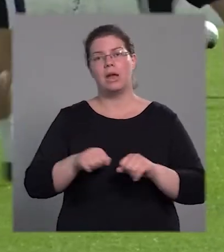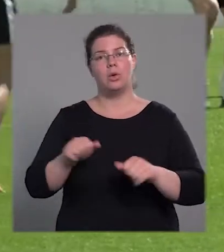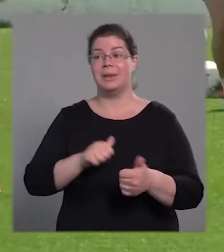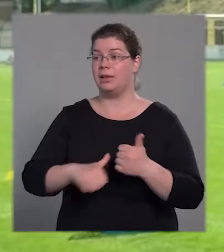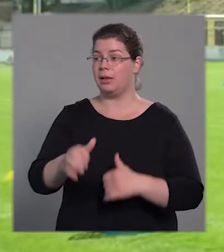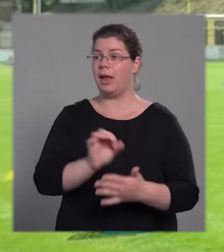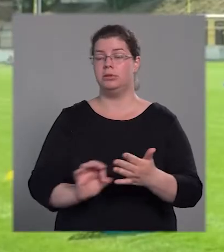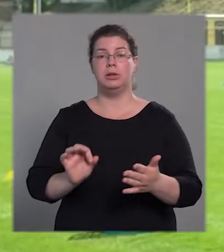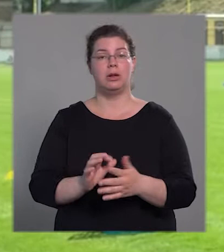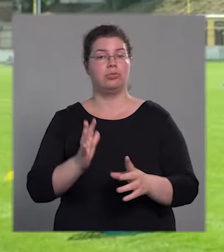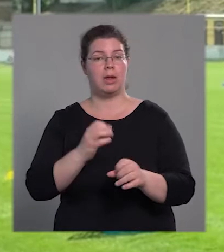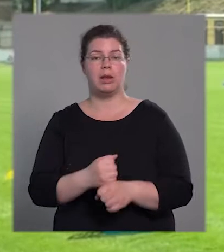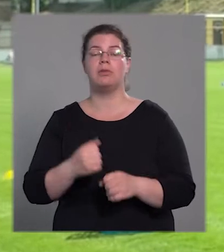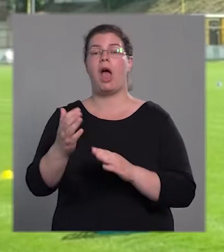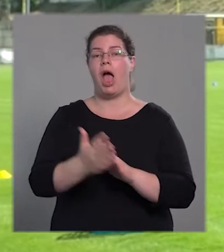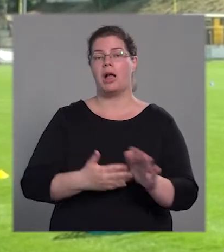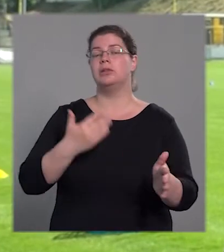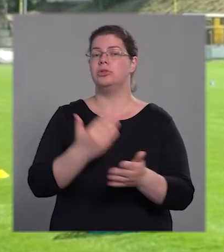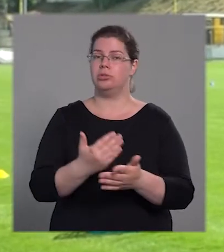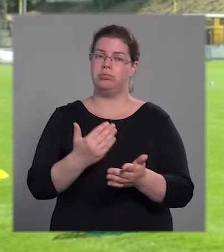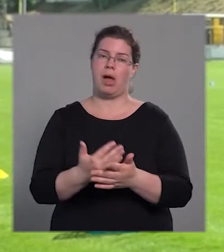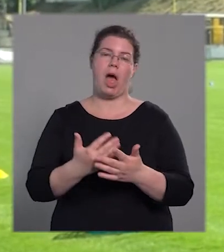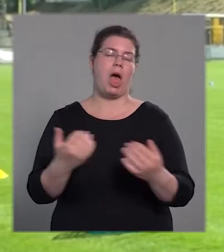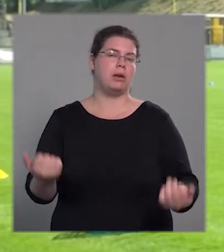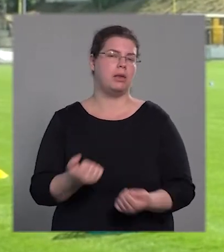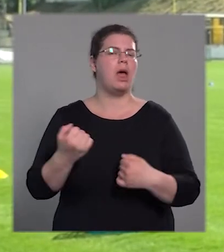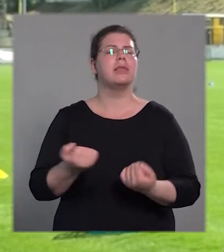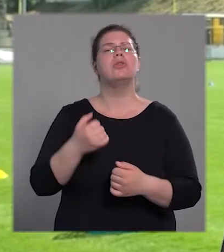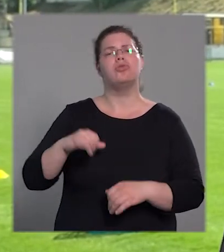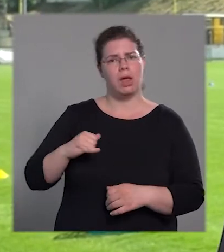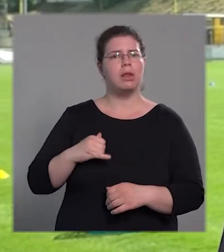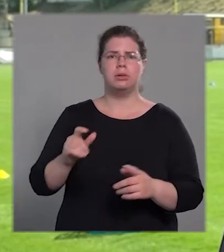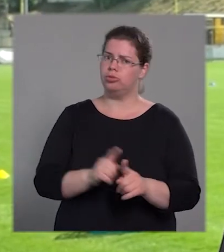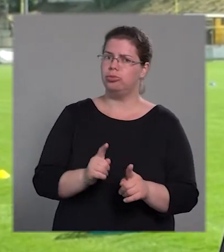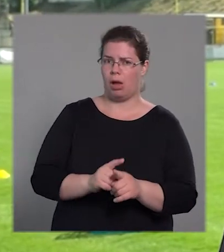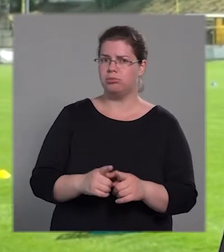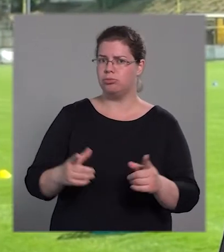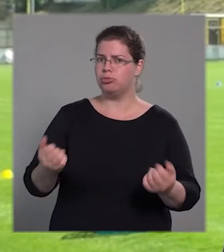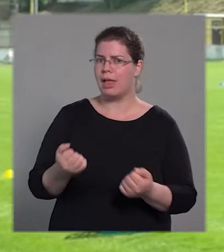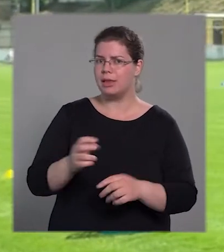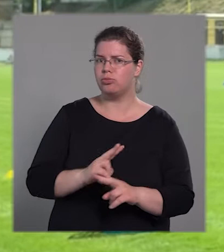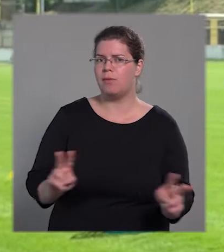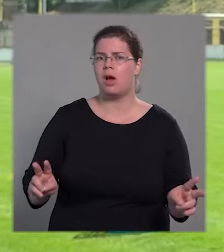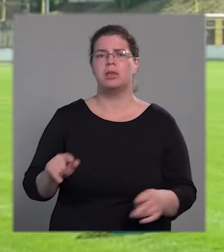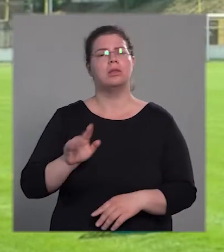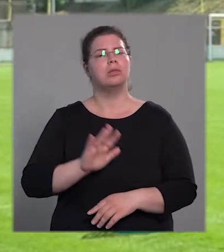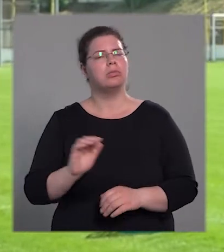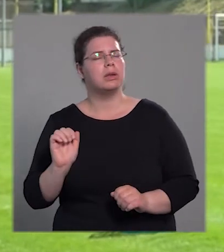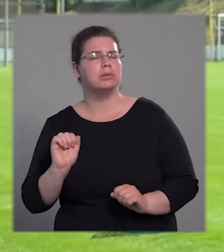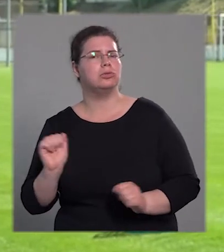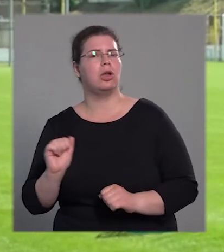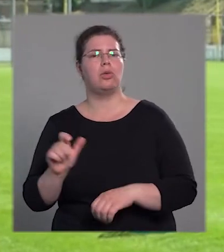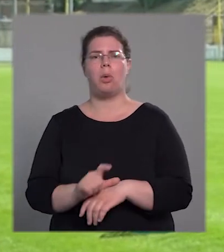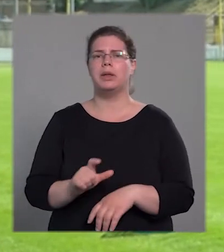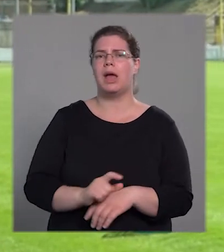előírás betartva elkezdtük már az edzéseket, tehát a fiataljaink is ugyanúgy edzésben vannak. Nagyon hiányzott már nekik is a